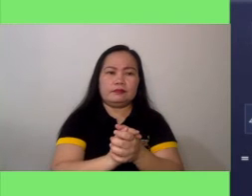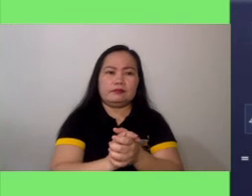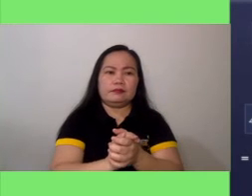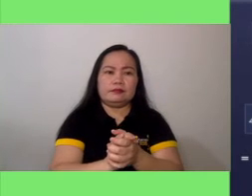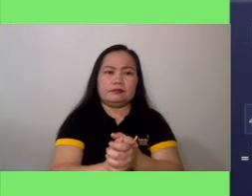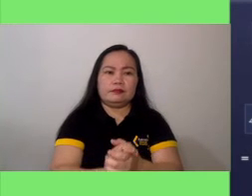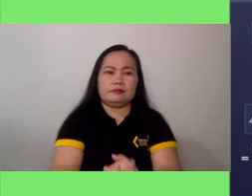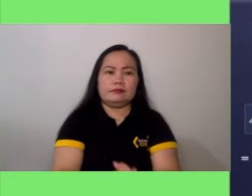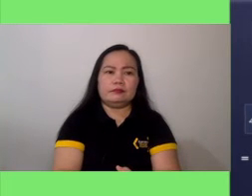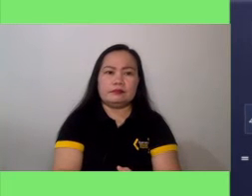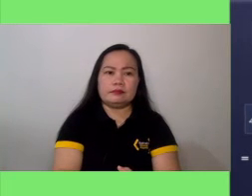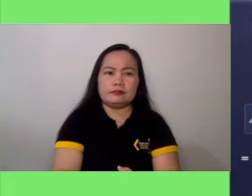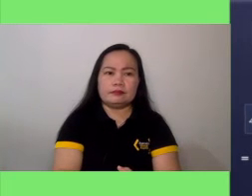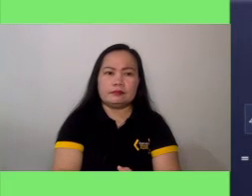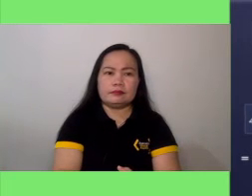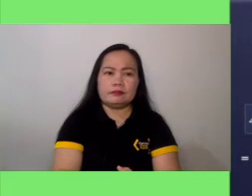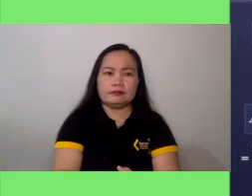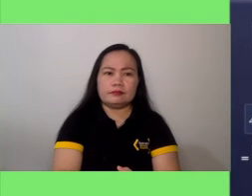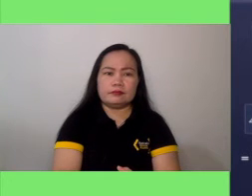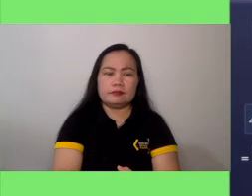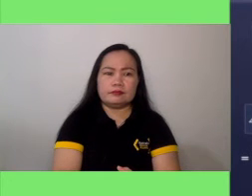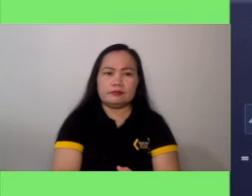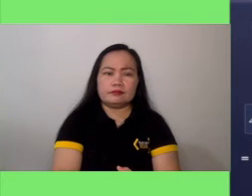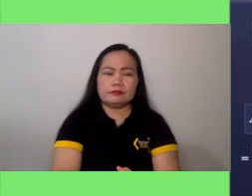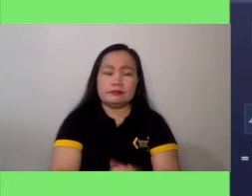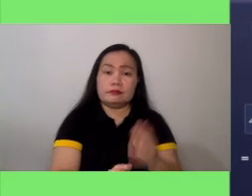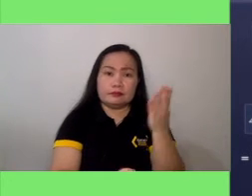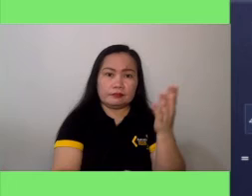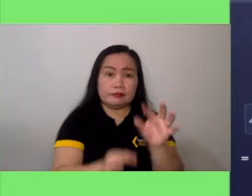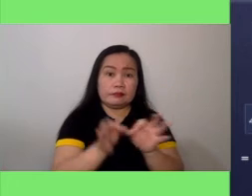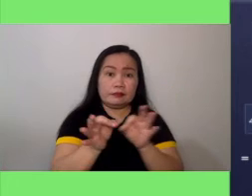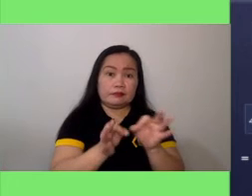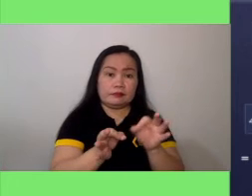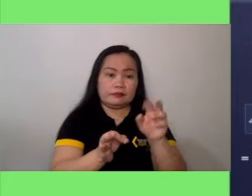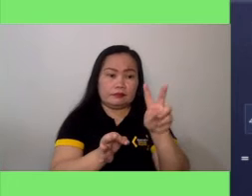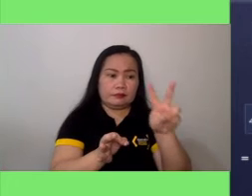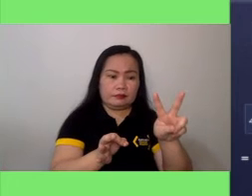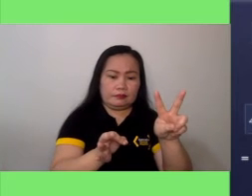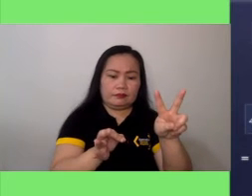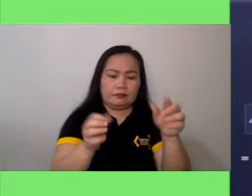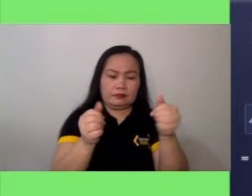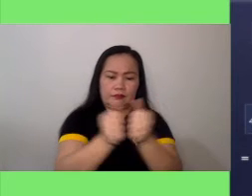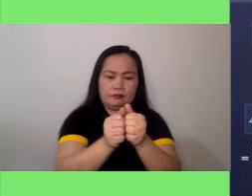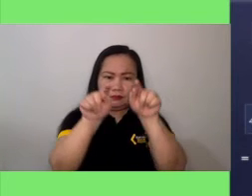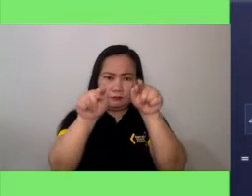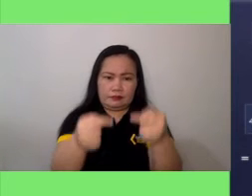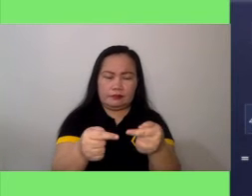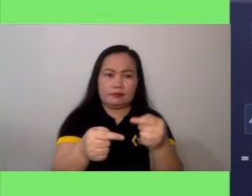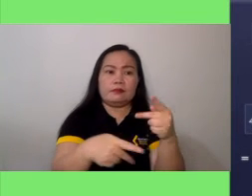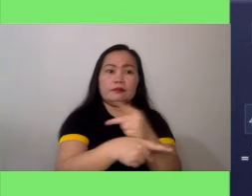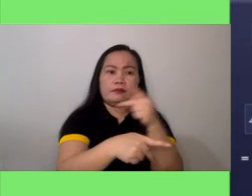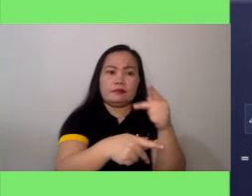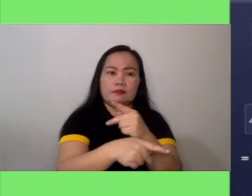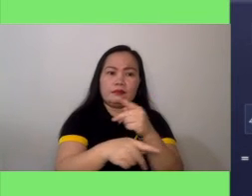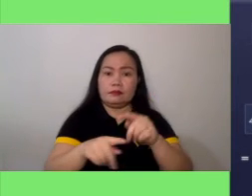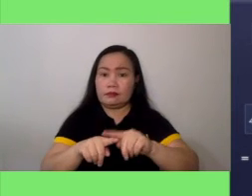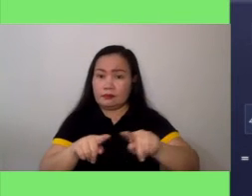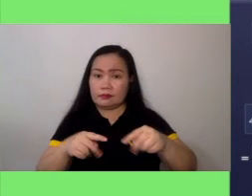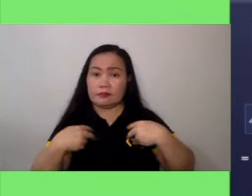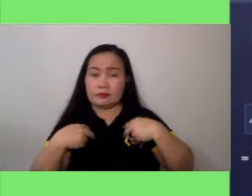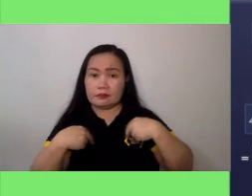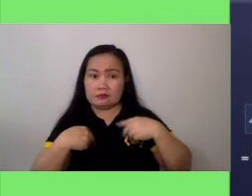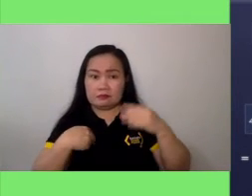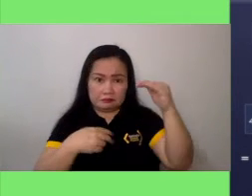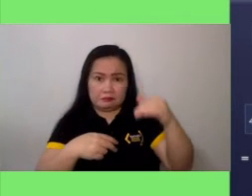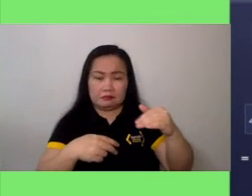Tingnan nyo to, kapag yung dalawang parenthesis magkatabi, o kaya ganito siya, 2 tapos may parenthesis, multiplication.